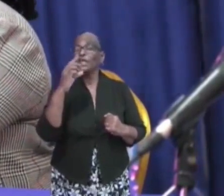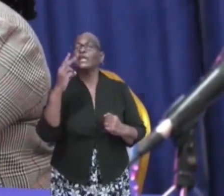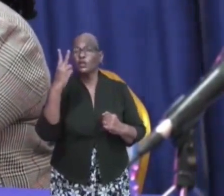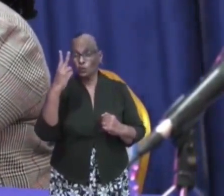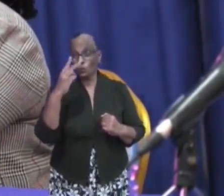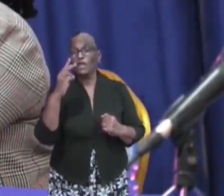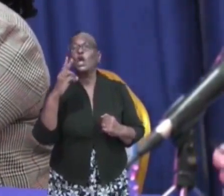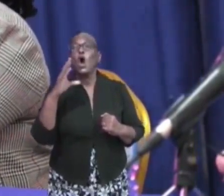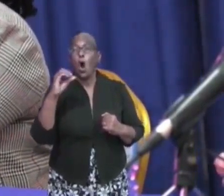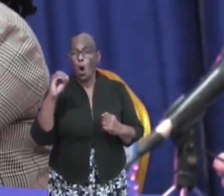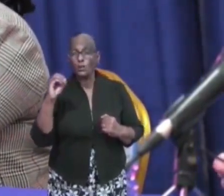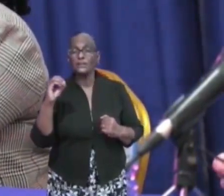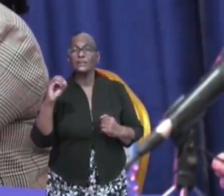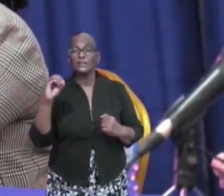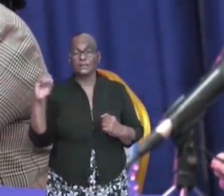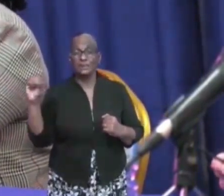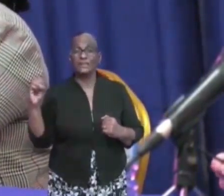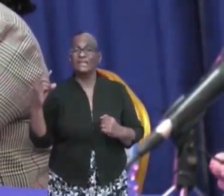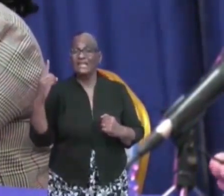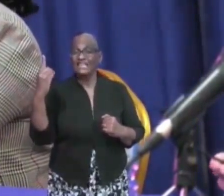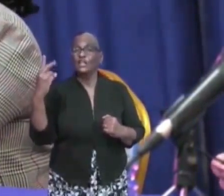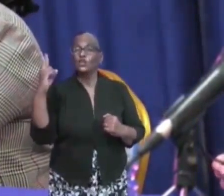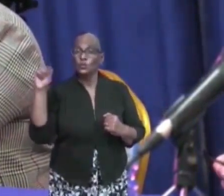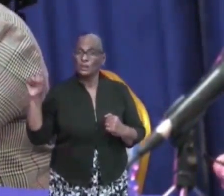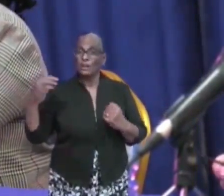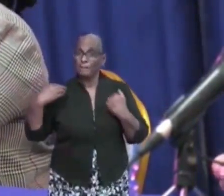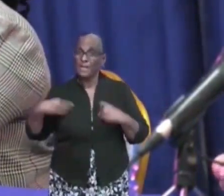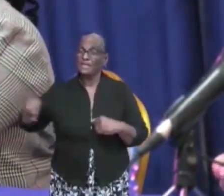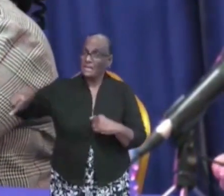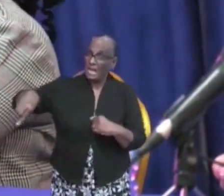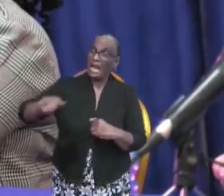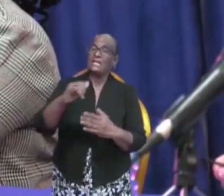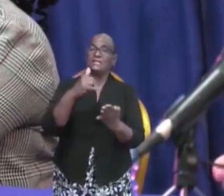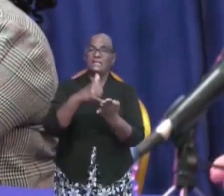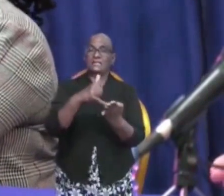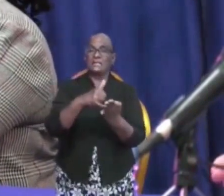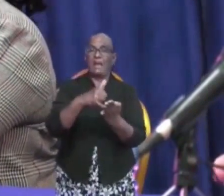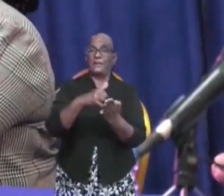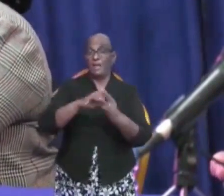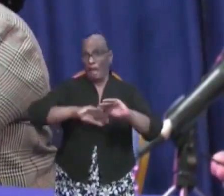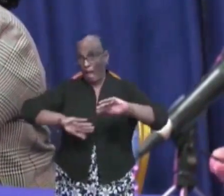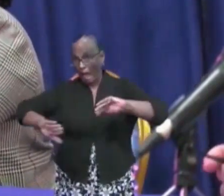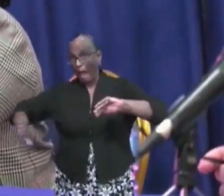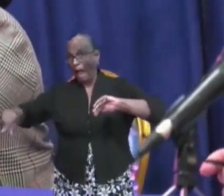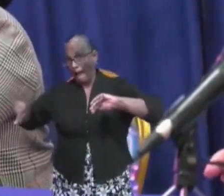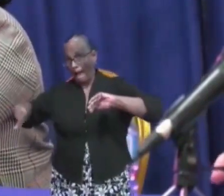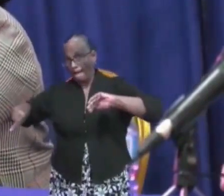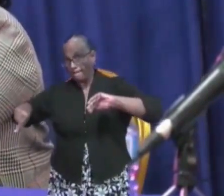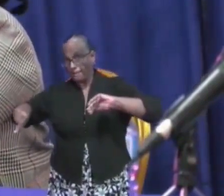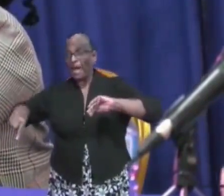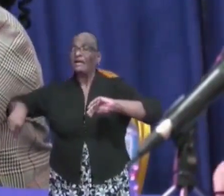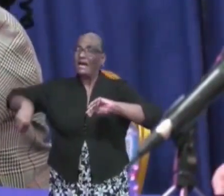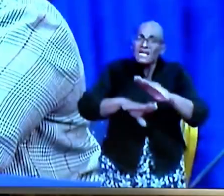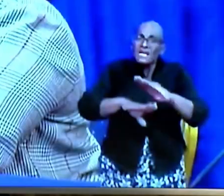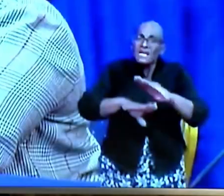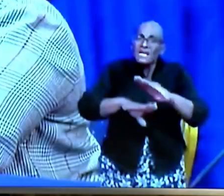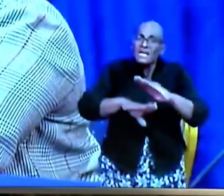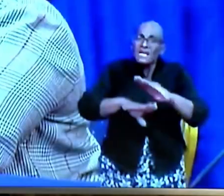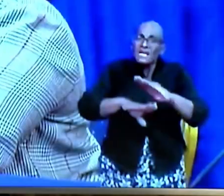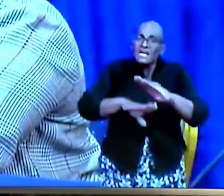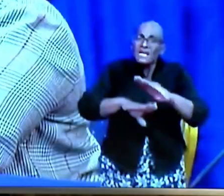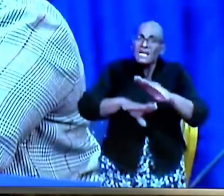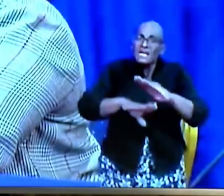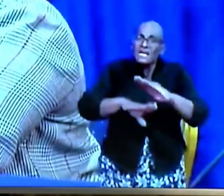221 sma o ma stem de in quarantaine o go stem na Zorghotel.